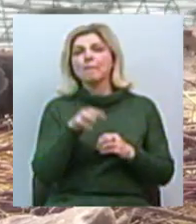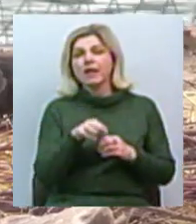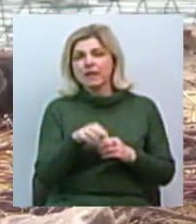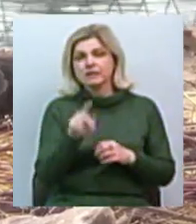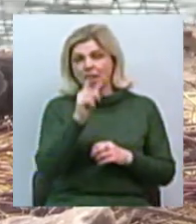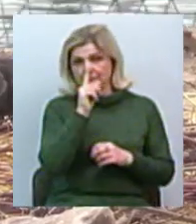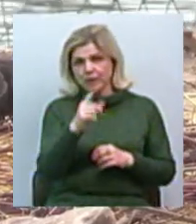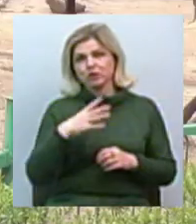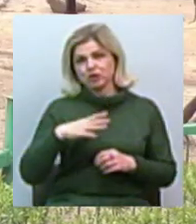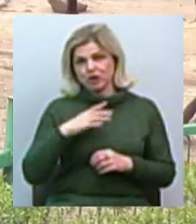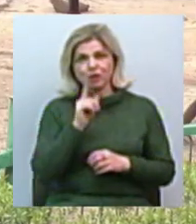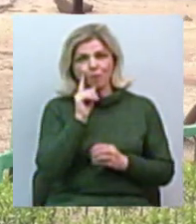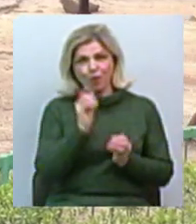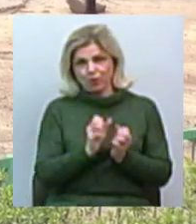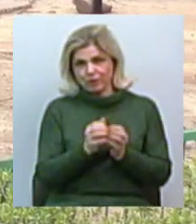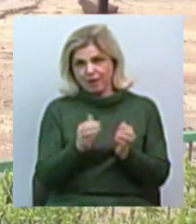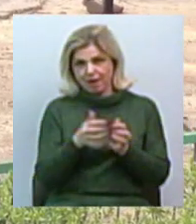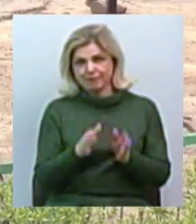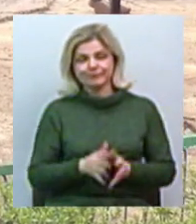місяць чекають молодняк.